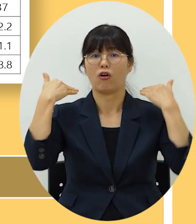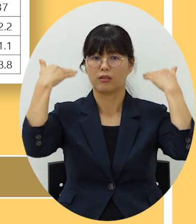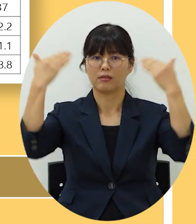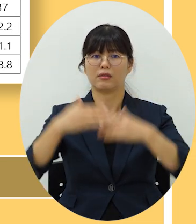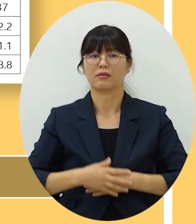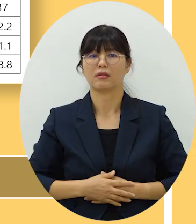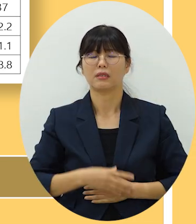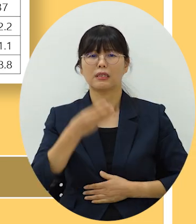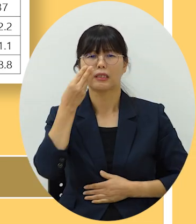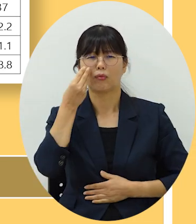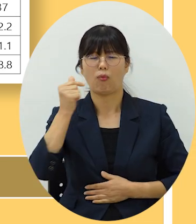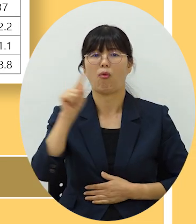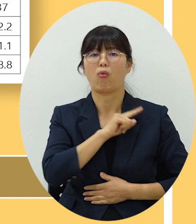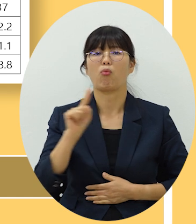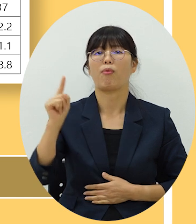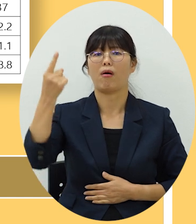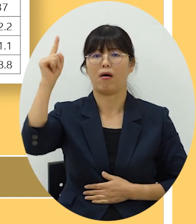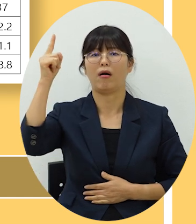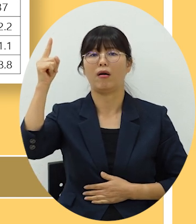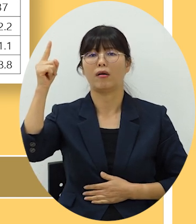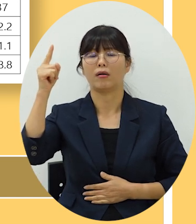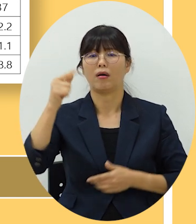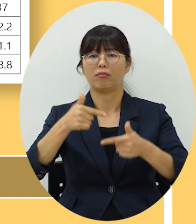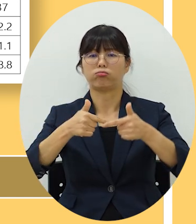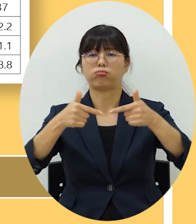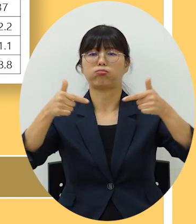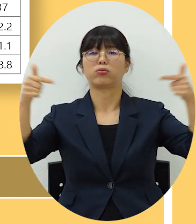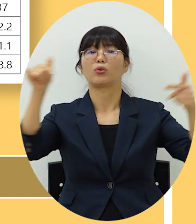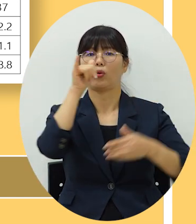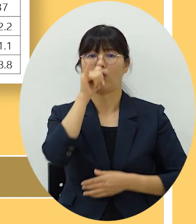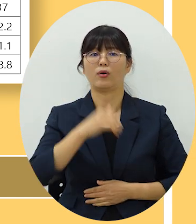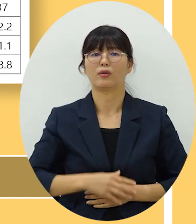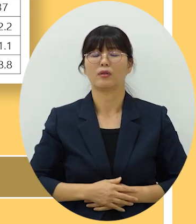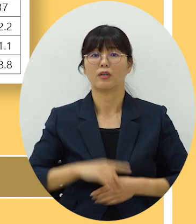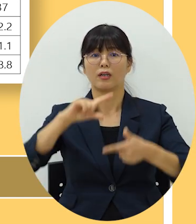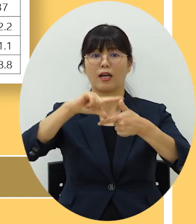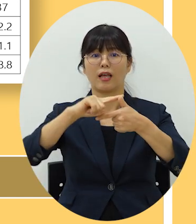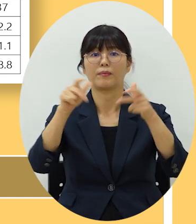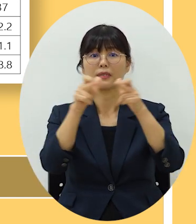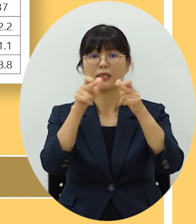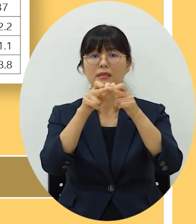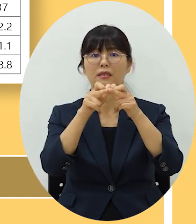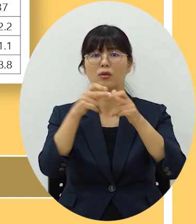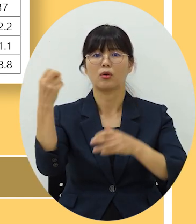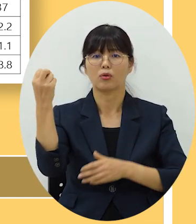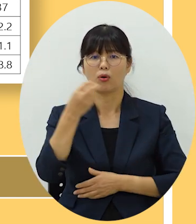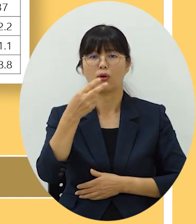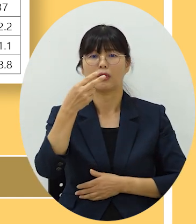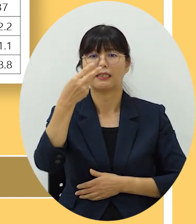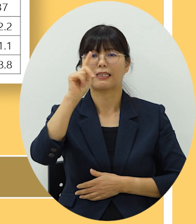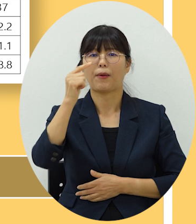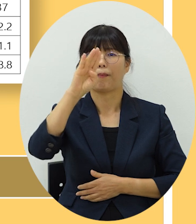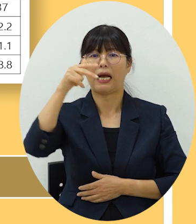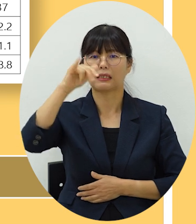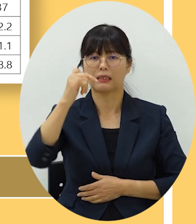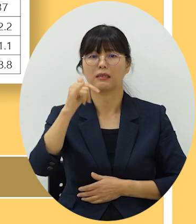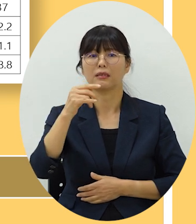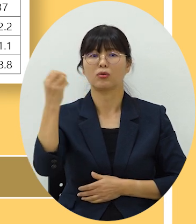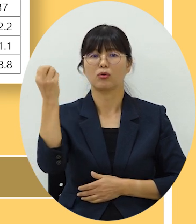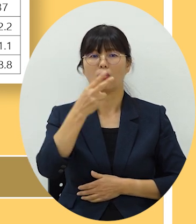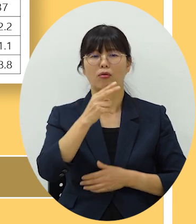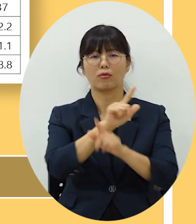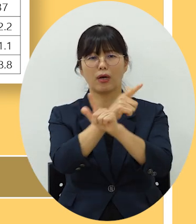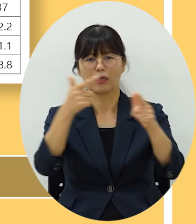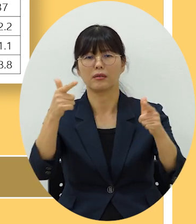성인에서 고콜레스테롤 혈증 유병률은 꾸준히 증가하고 있으며 경상남도 장애인 또한 지질 단백질 대사장애 및